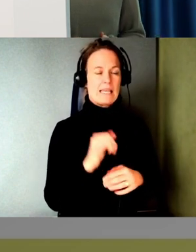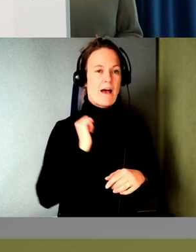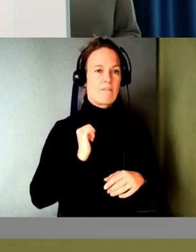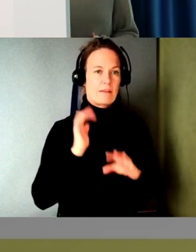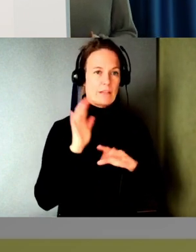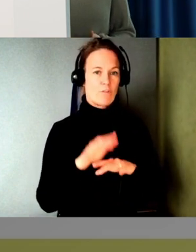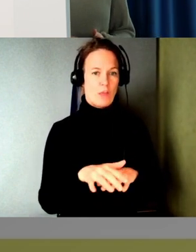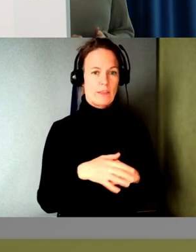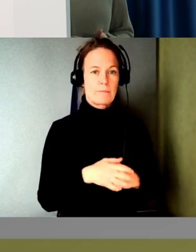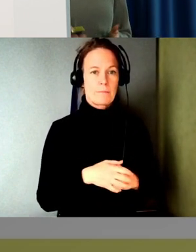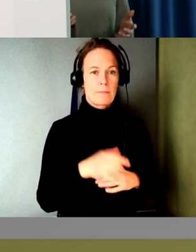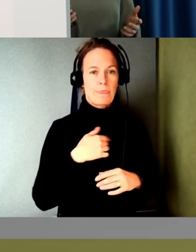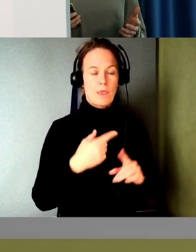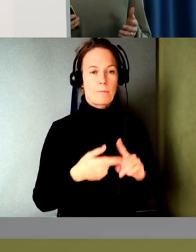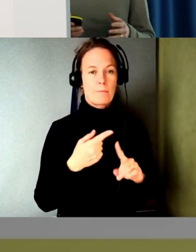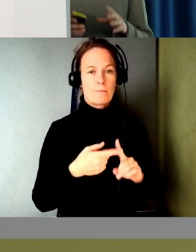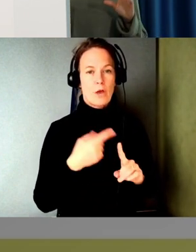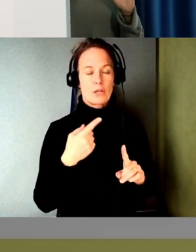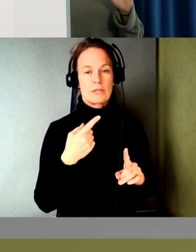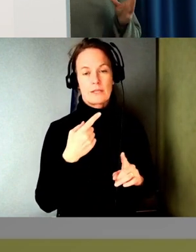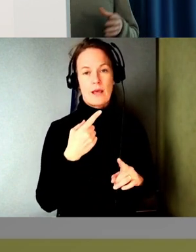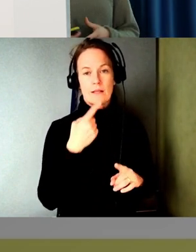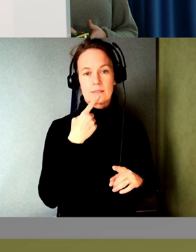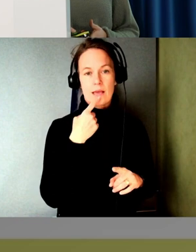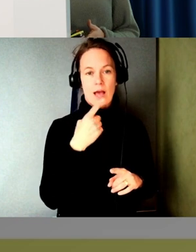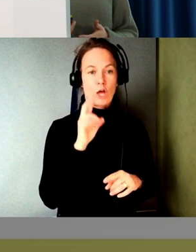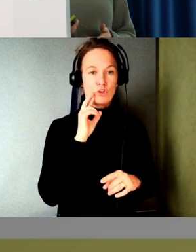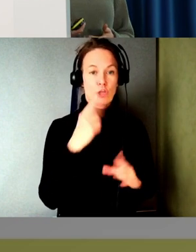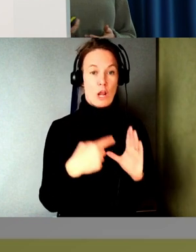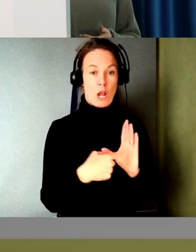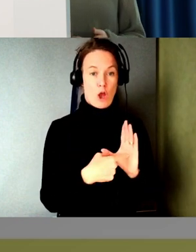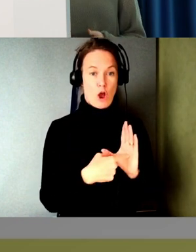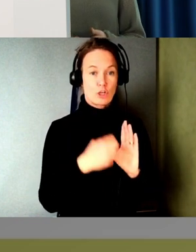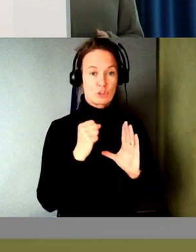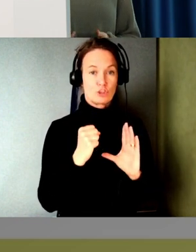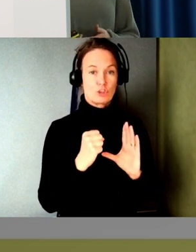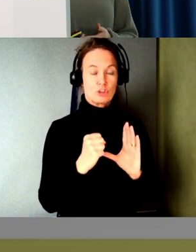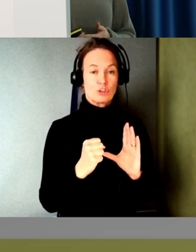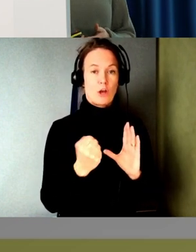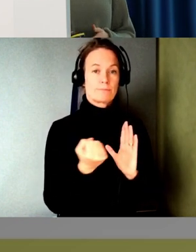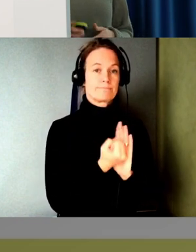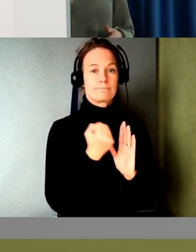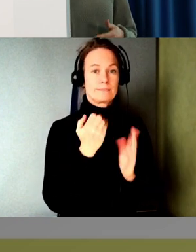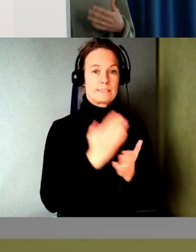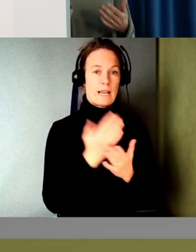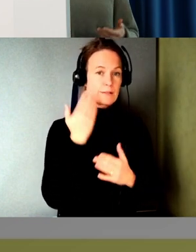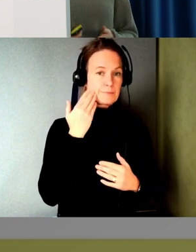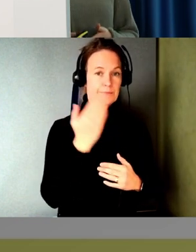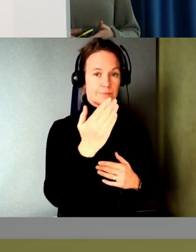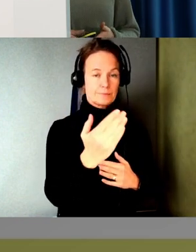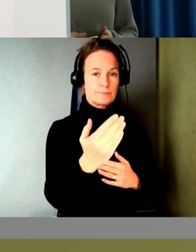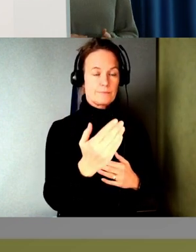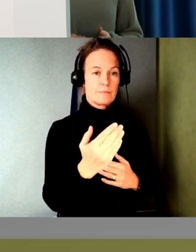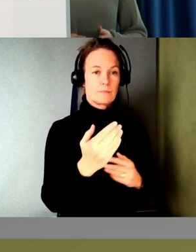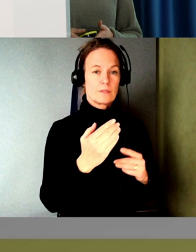Eh jag kan börja med att säga att den här nya lagen som kommer att gälla som Per pratade om eh går